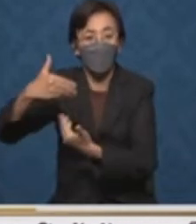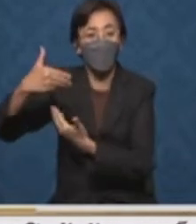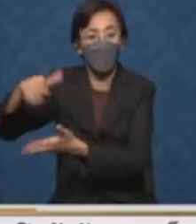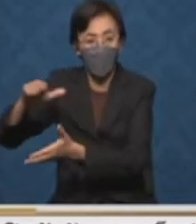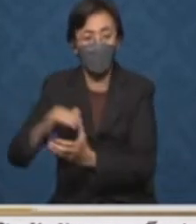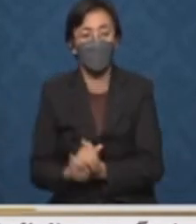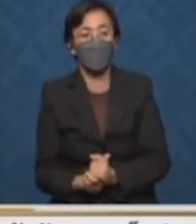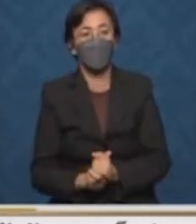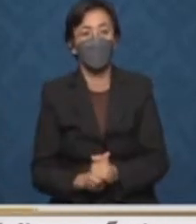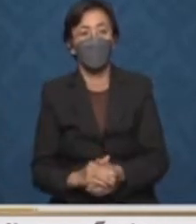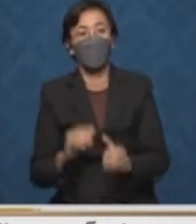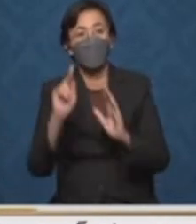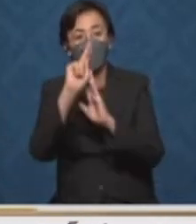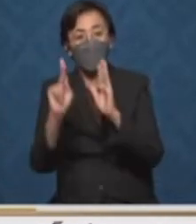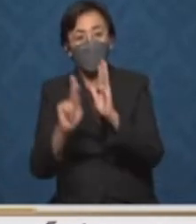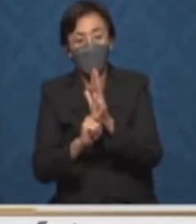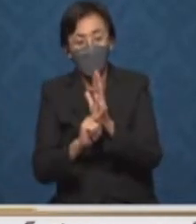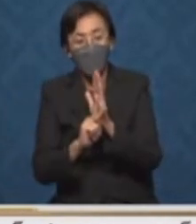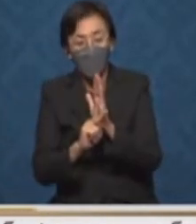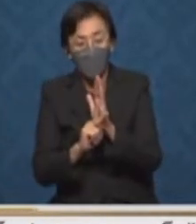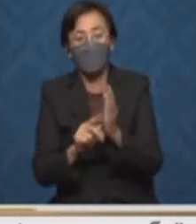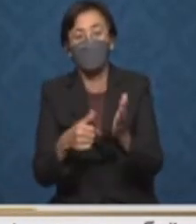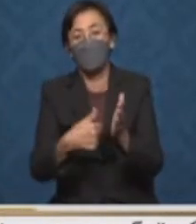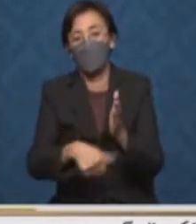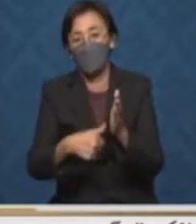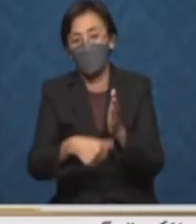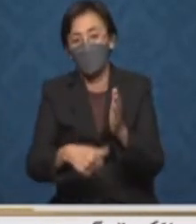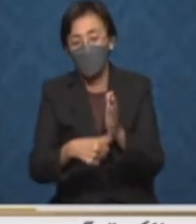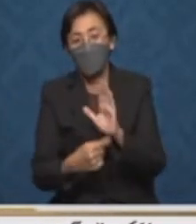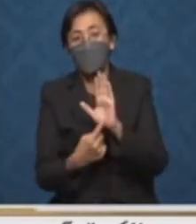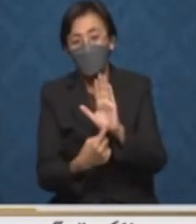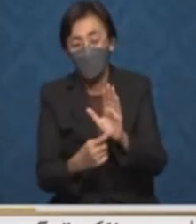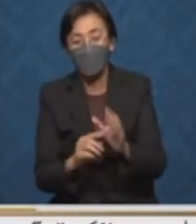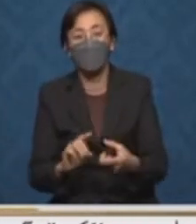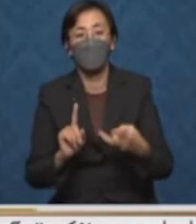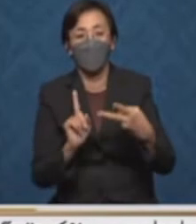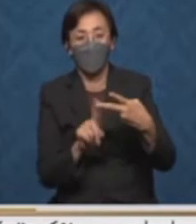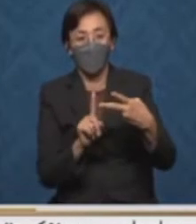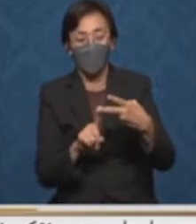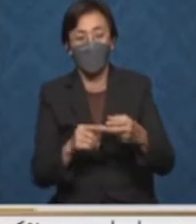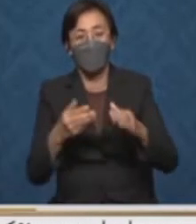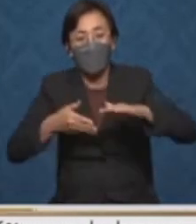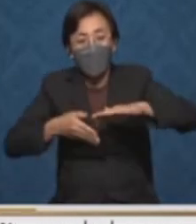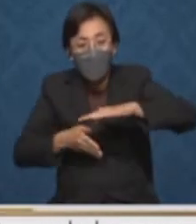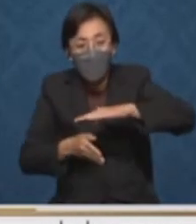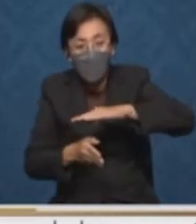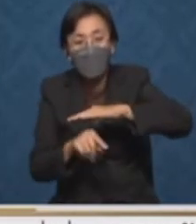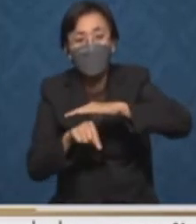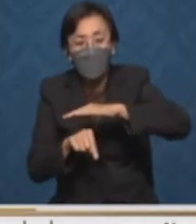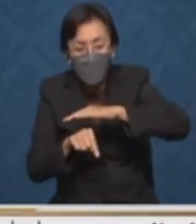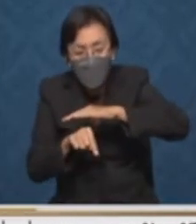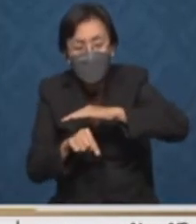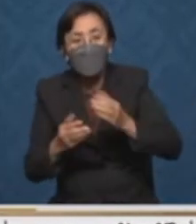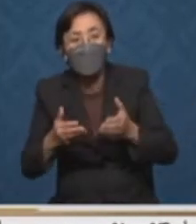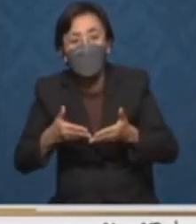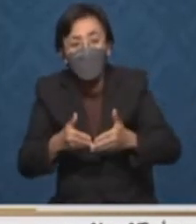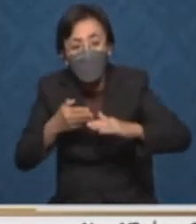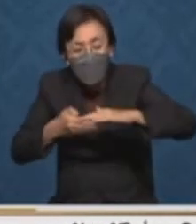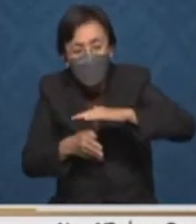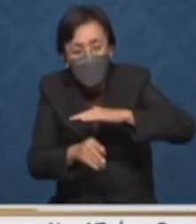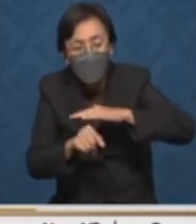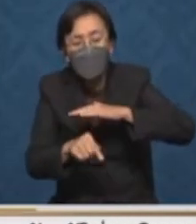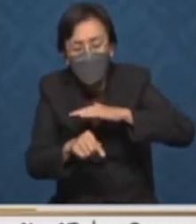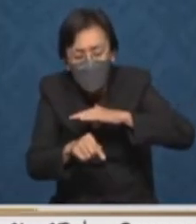ลรัศดากรที่ผมเอามาเรียนท่านประธานครับ2ครับเรือดำน้ำถือเป็นยุทธภัณฑ์ที่ใช้ในราช